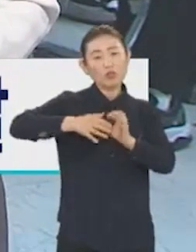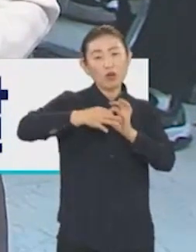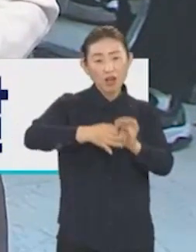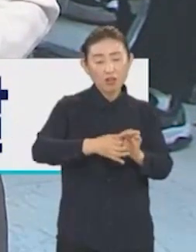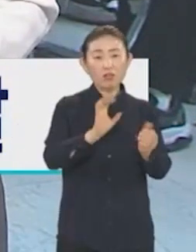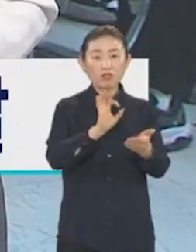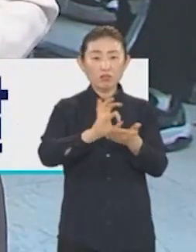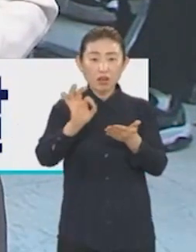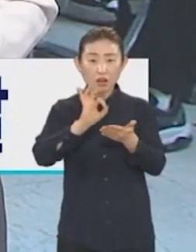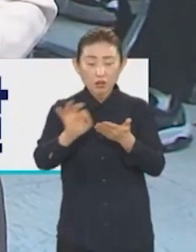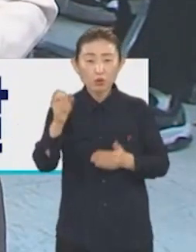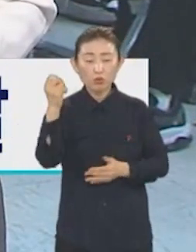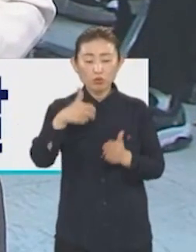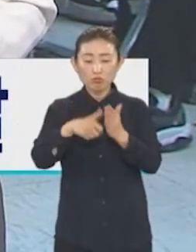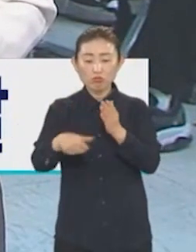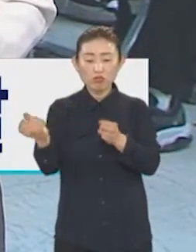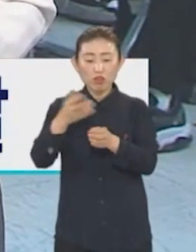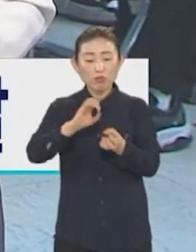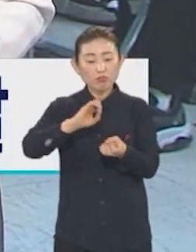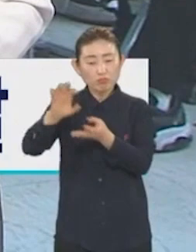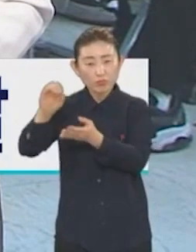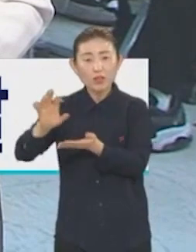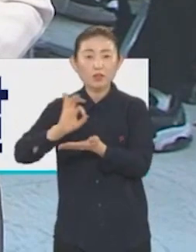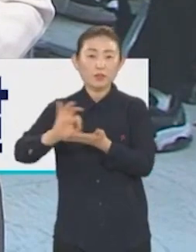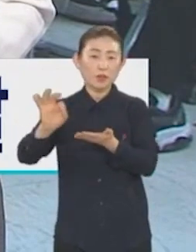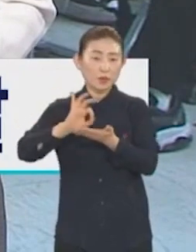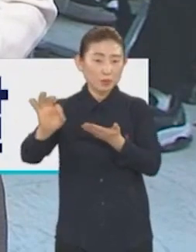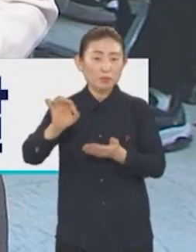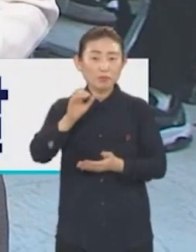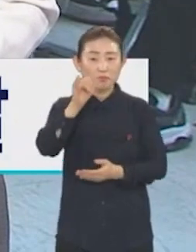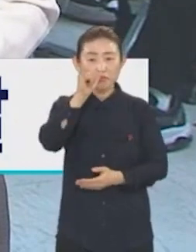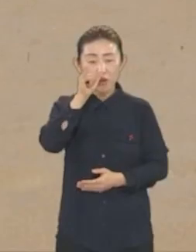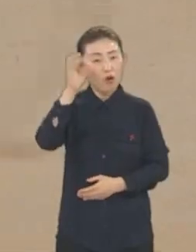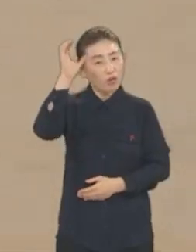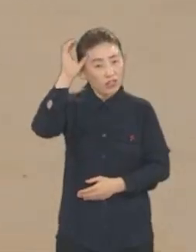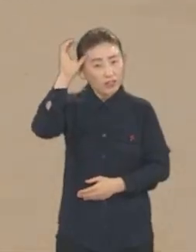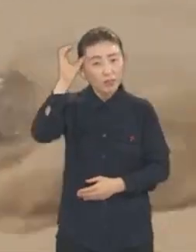다양한 분야에서 활용이 기대됩니다. 장석영 기자입니다.